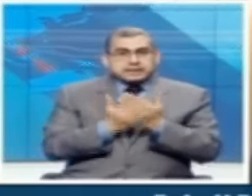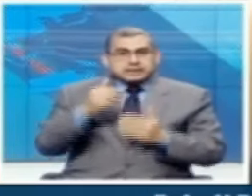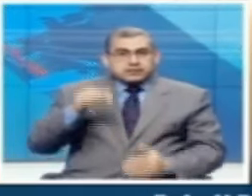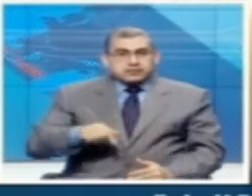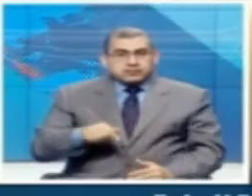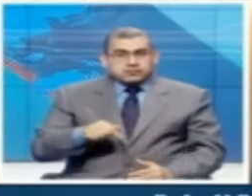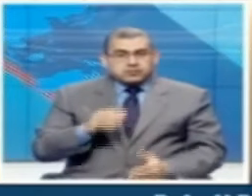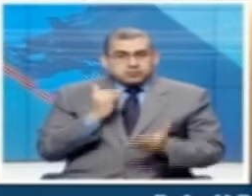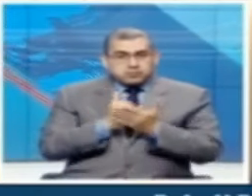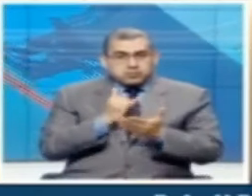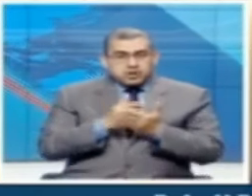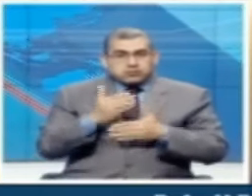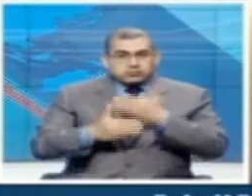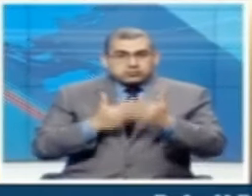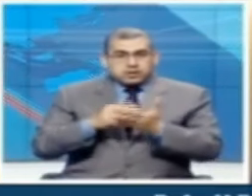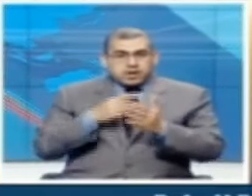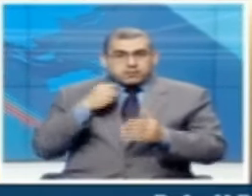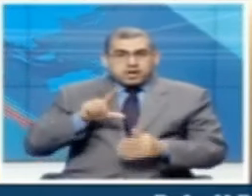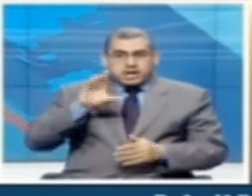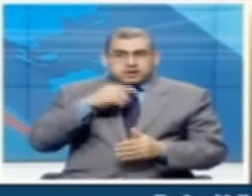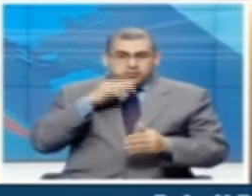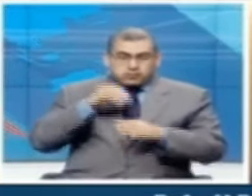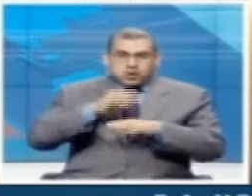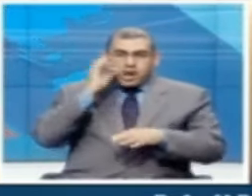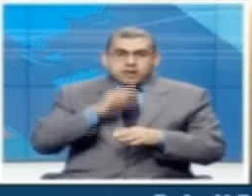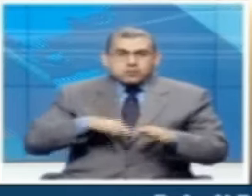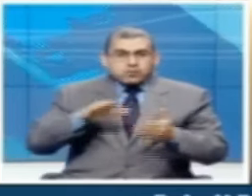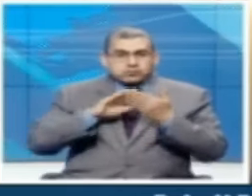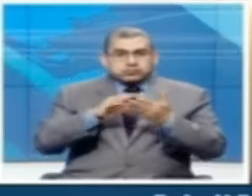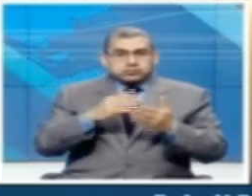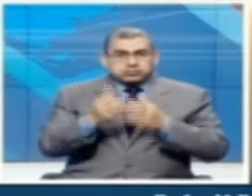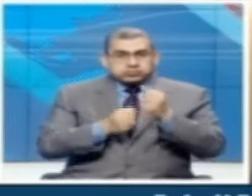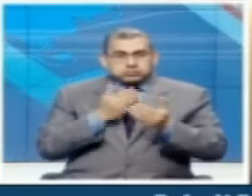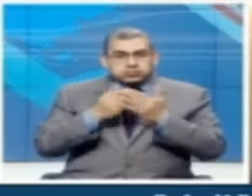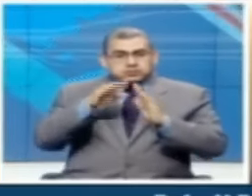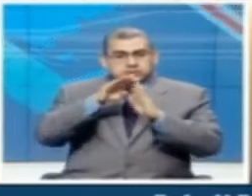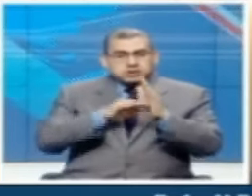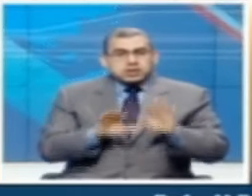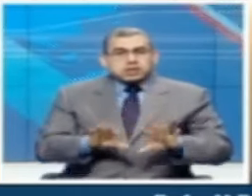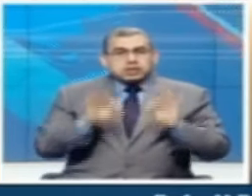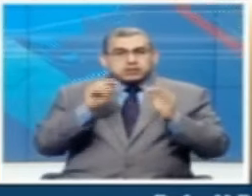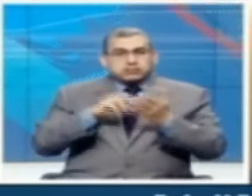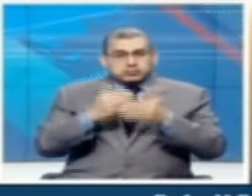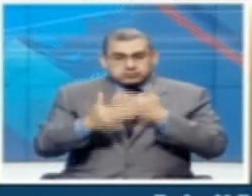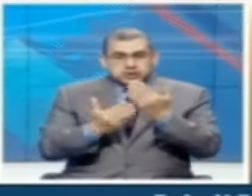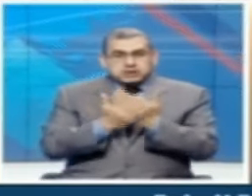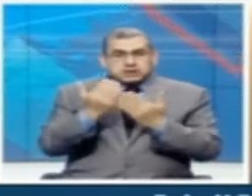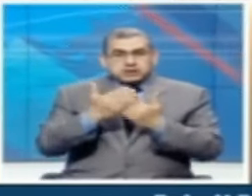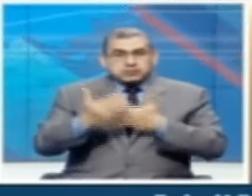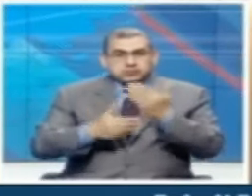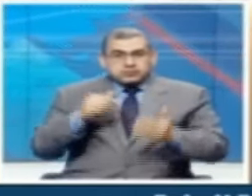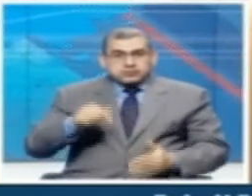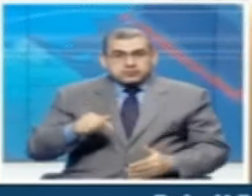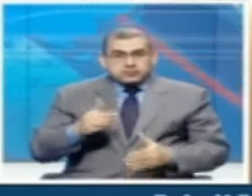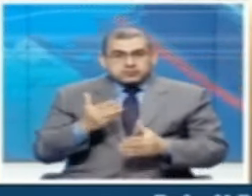في ظل ما نادى به السيد الرئيس عبد الفتاح السيسي من ايجاد منظومه طبيه متطوره ومتقدمه